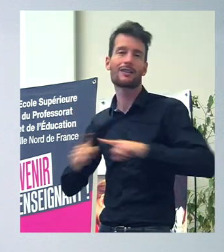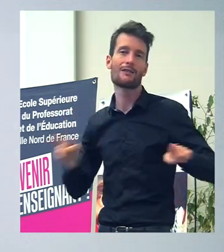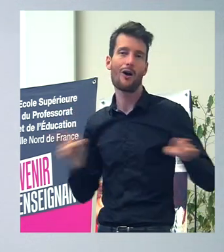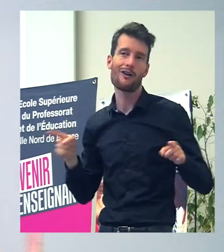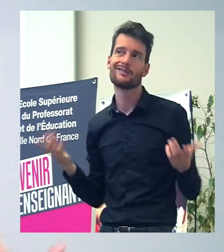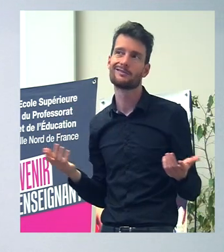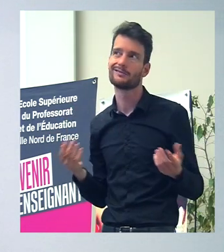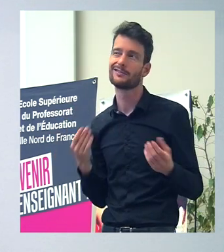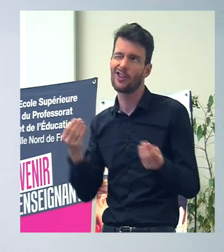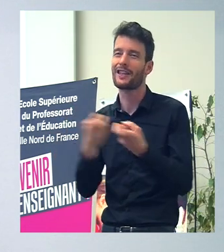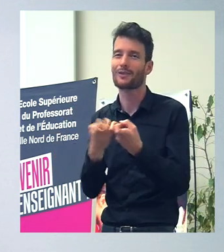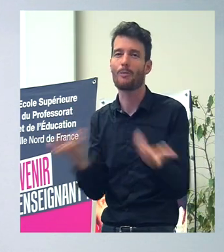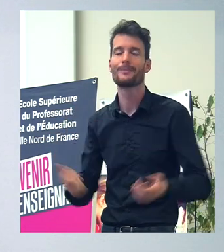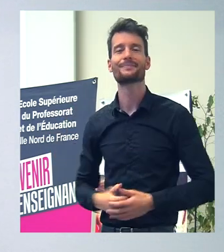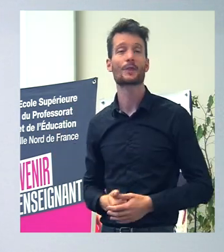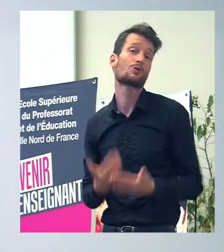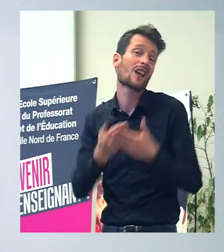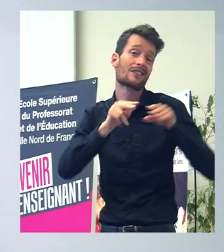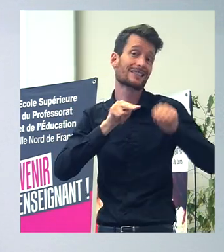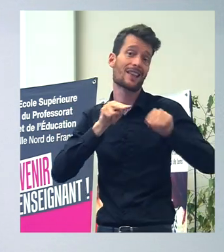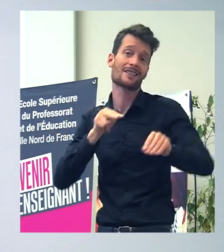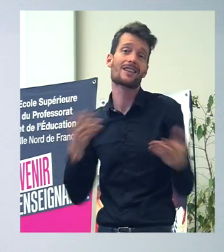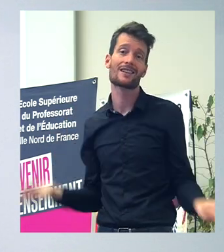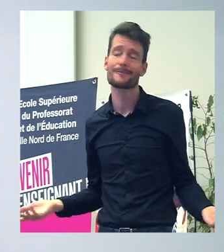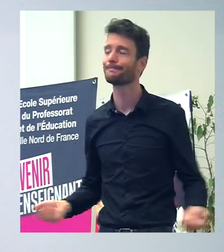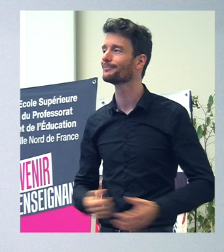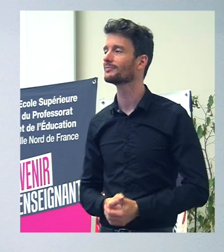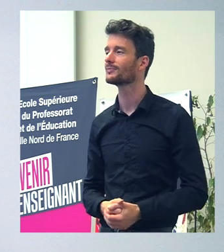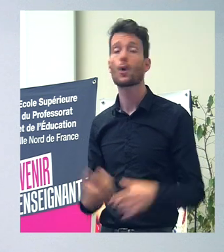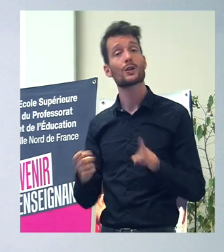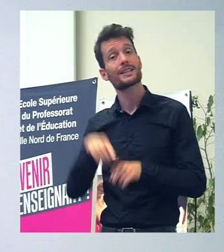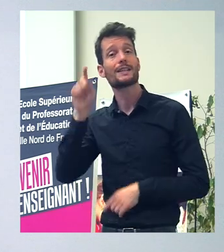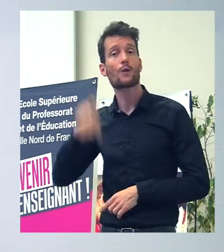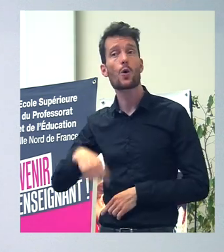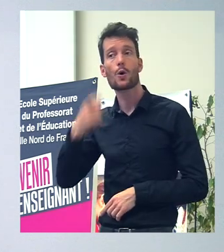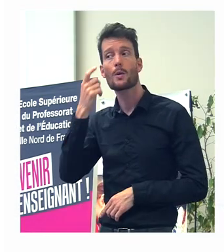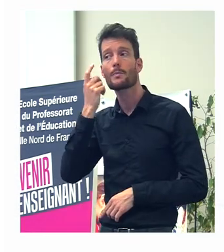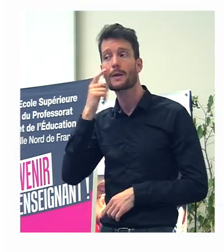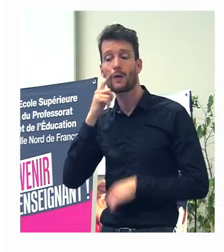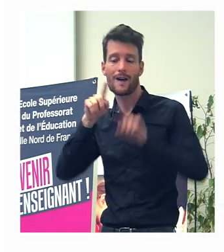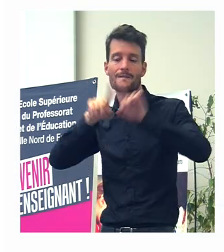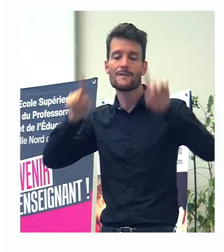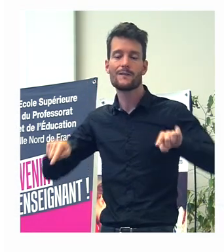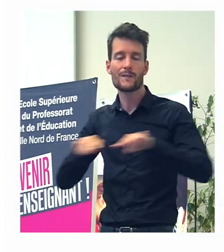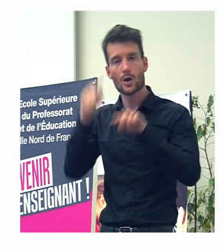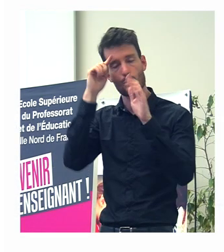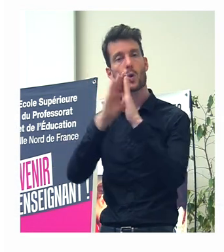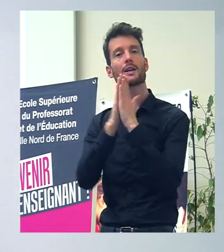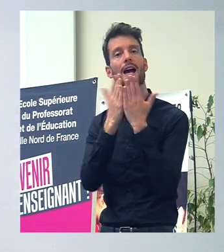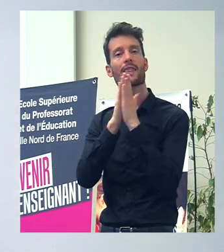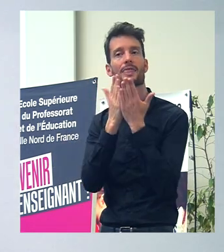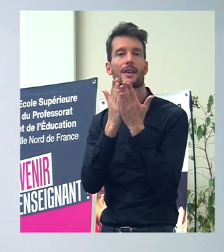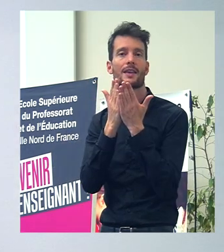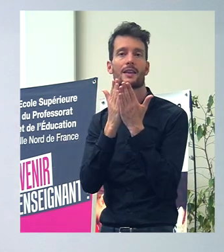Mais bon, tout ça, c'est de la didactique, hein, je veux dire... Et puis, il faut prévoir une feuille du carnet de l'apprenti philosophe.